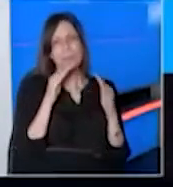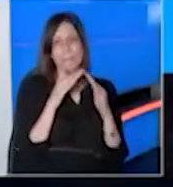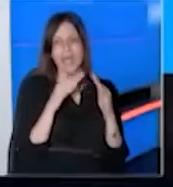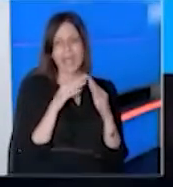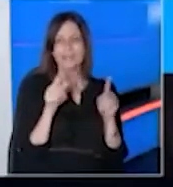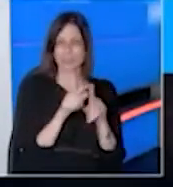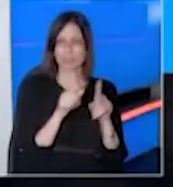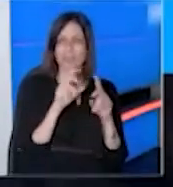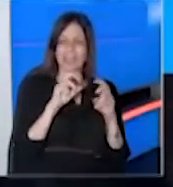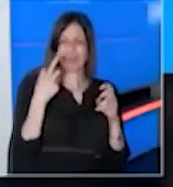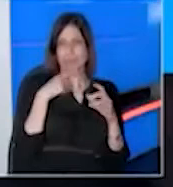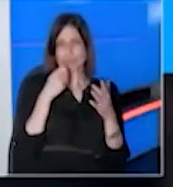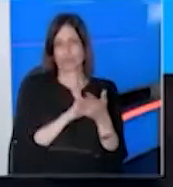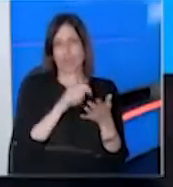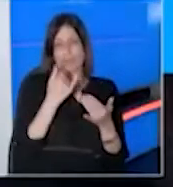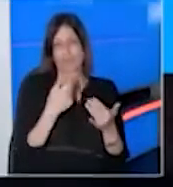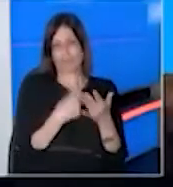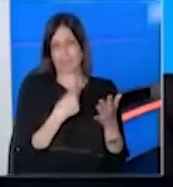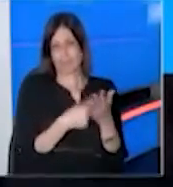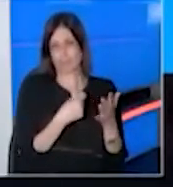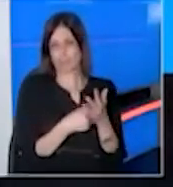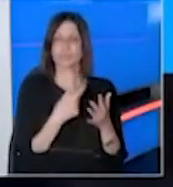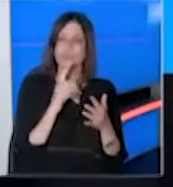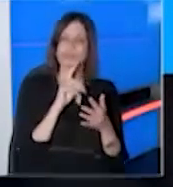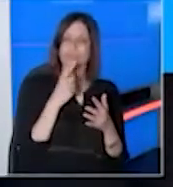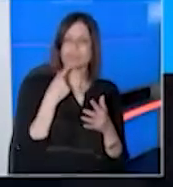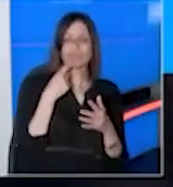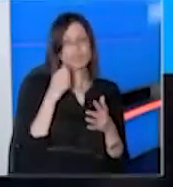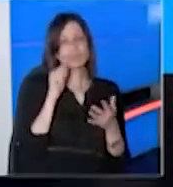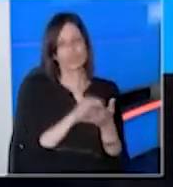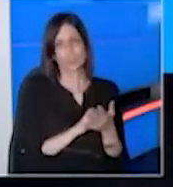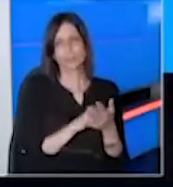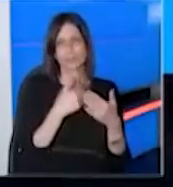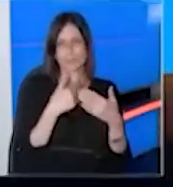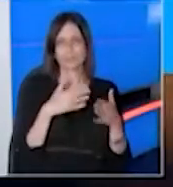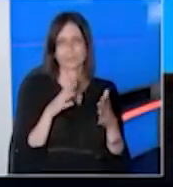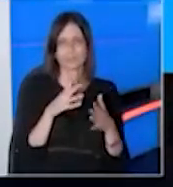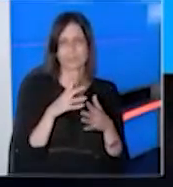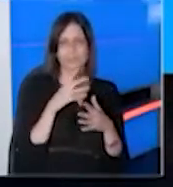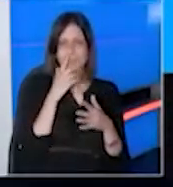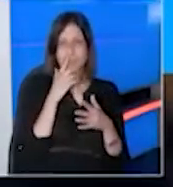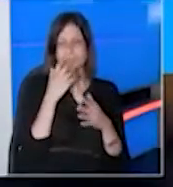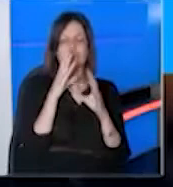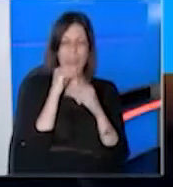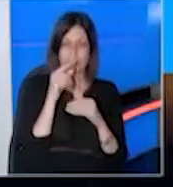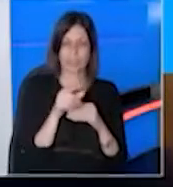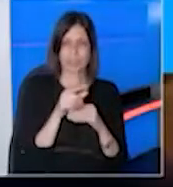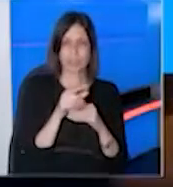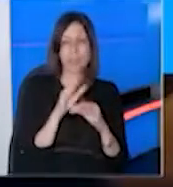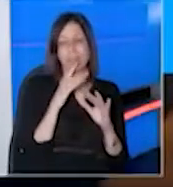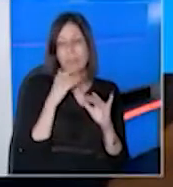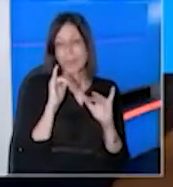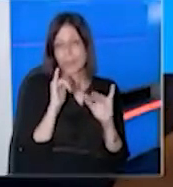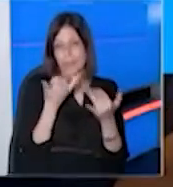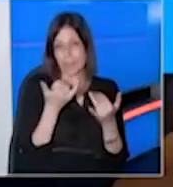היוון. עכשיו, מה עם 73 שנה אחורה? לא שילם. לא נכון. שילם משבצת. שנייה, לא ניקח את הזמן. נדבר על זה. מה